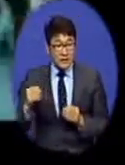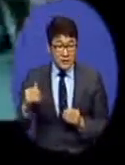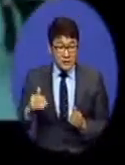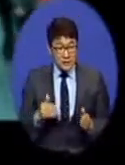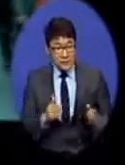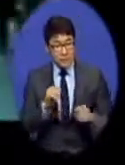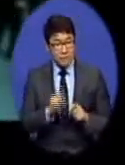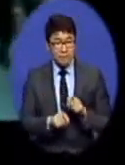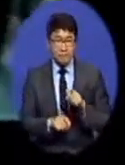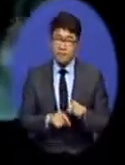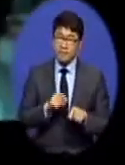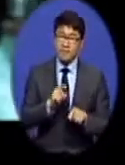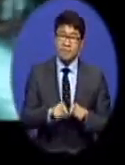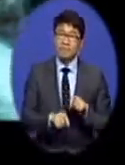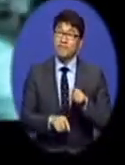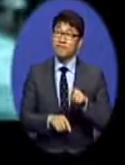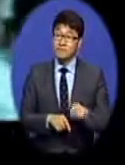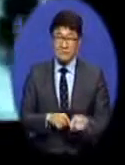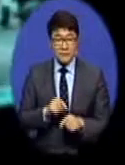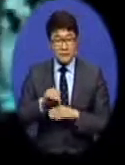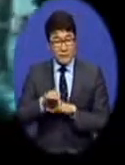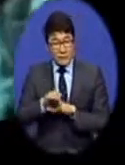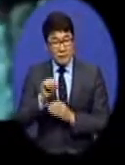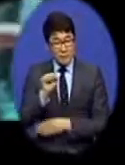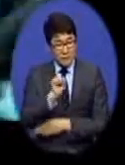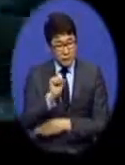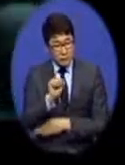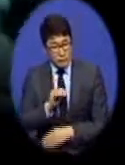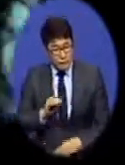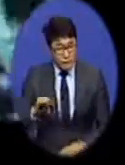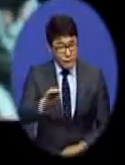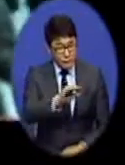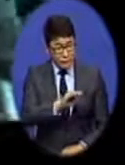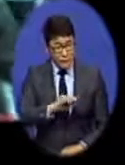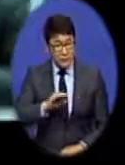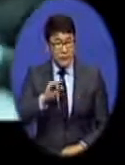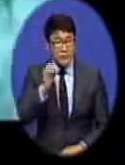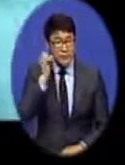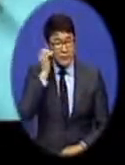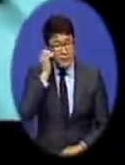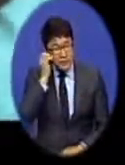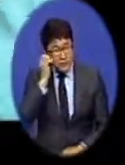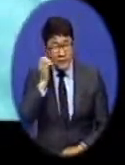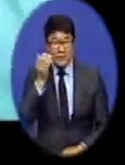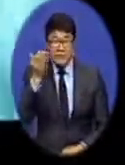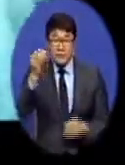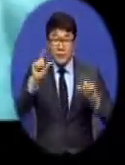생각나 길을 걸어도 차를 타고 다녀도